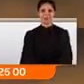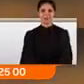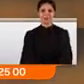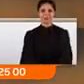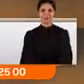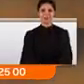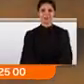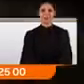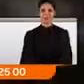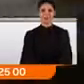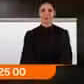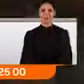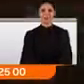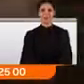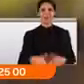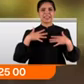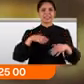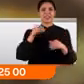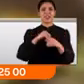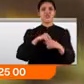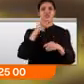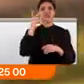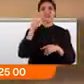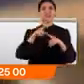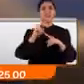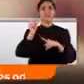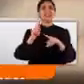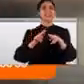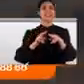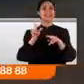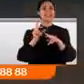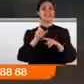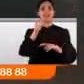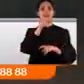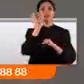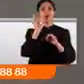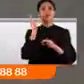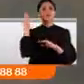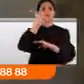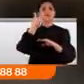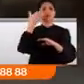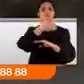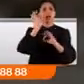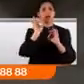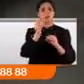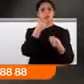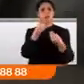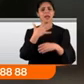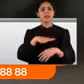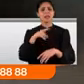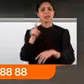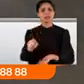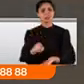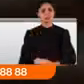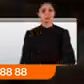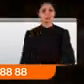oyun oynama, bırak elmayı. Rize'de iki tilki Ayder Yaylası'ndaki bir kafeyi mesken tutmuş durumda. Tavuk risotoyu yemeyir misin?